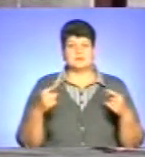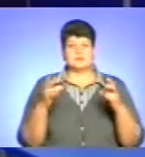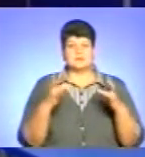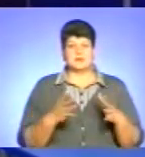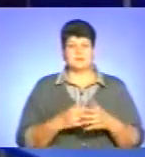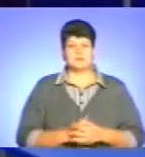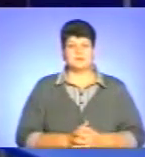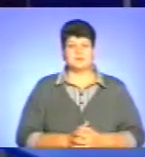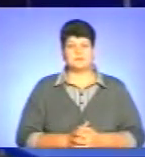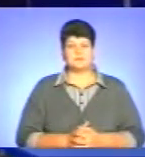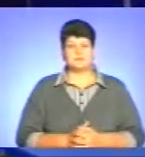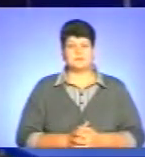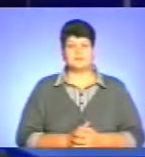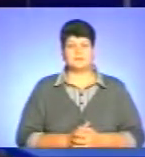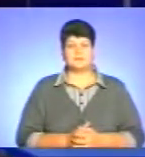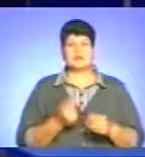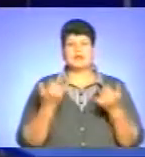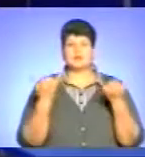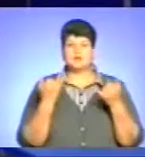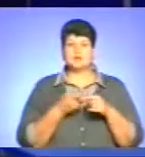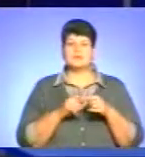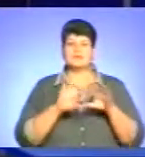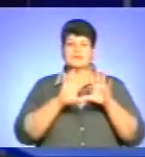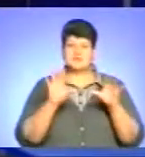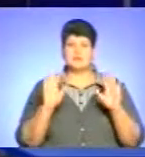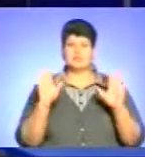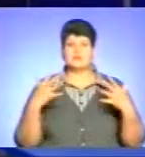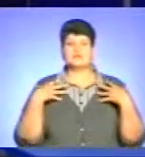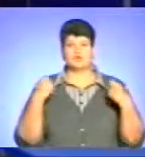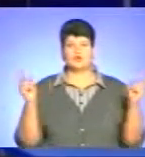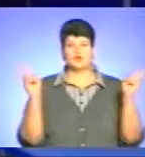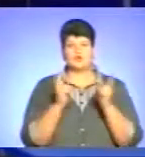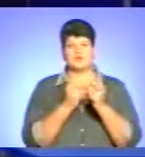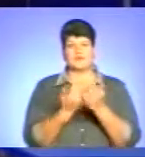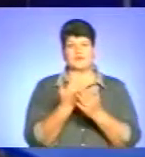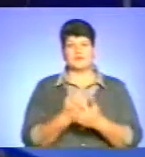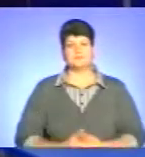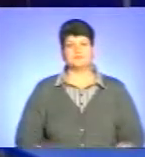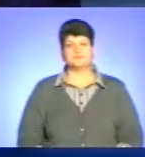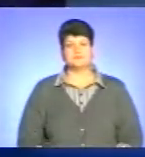На сьогодні це все. Будьте здорові. До зустрічі в ефірі.